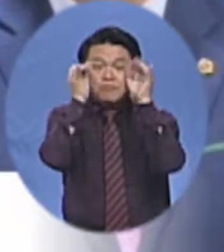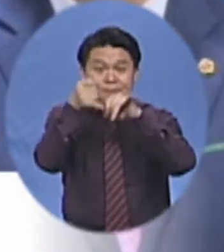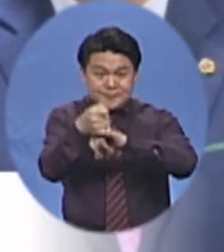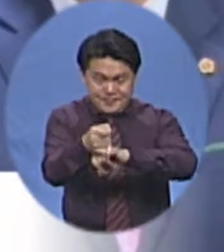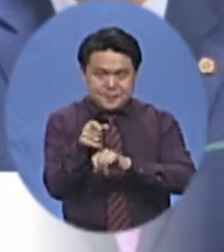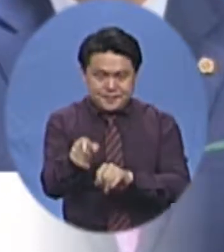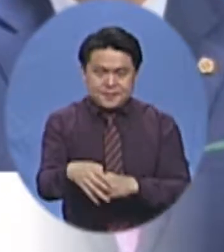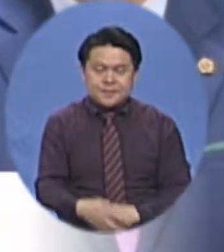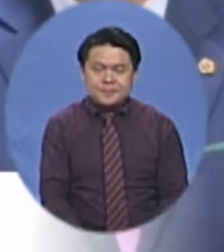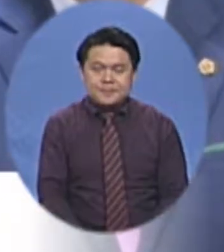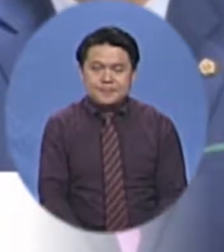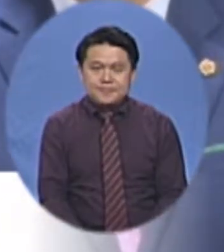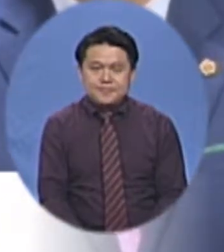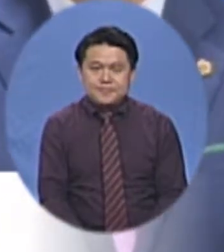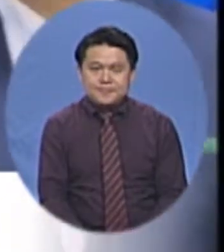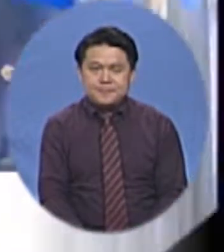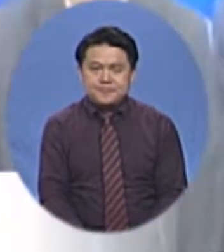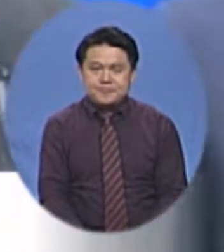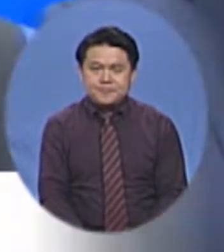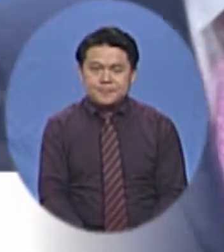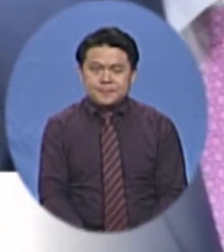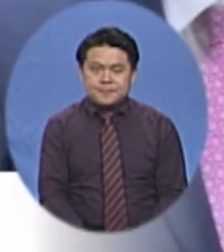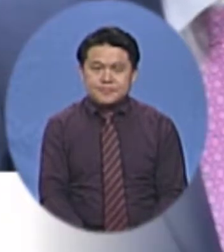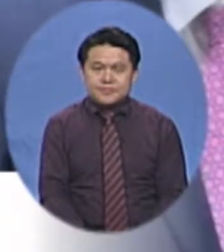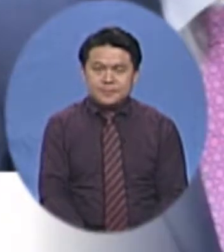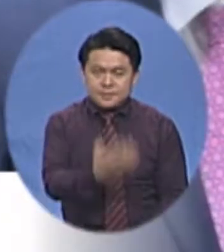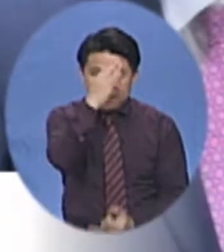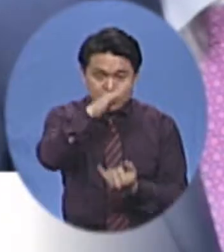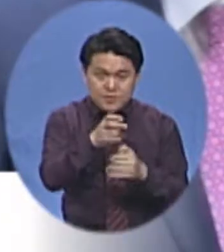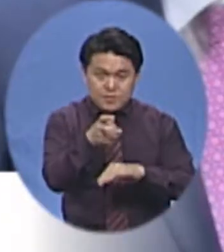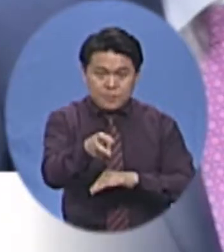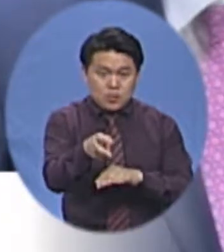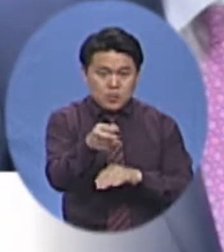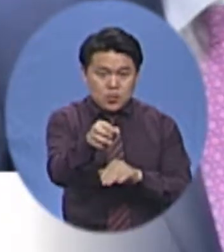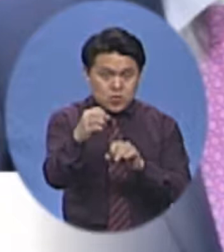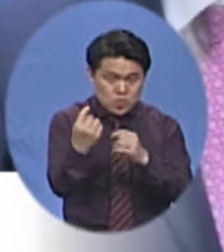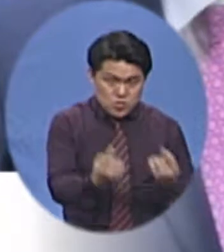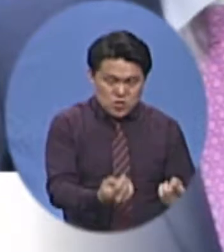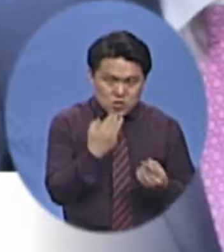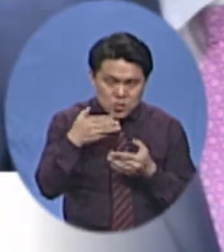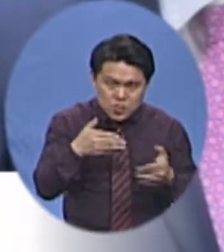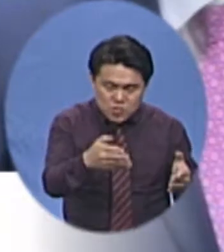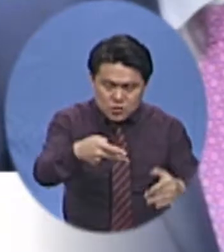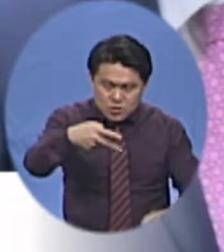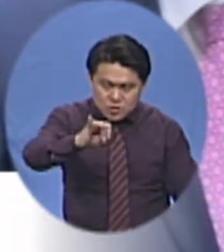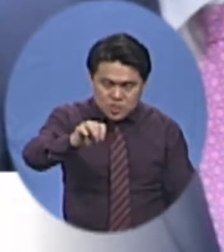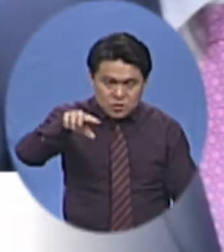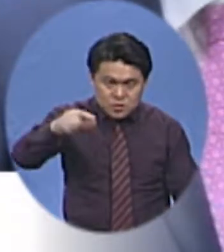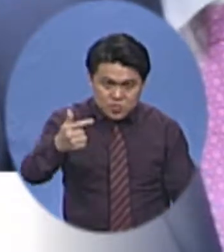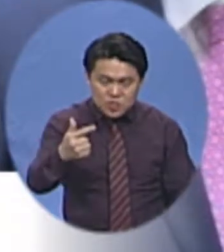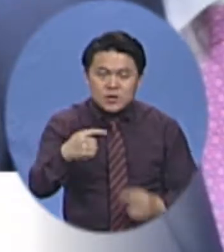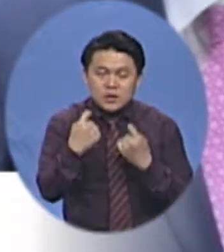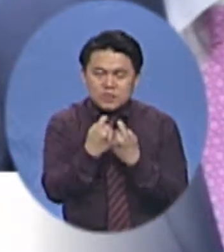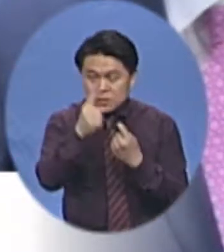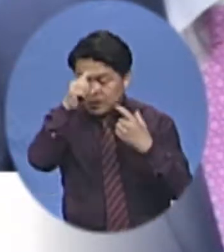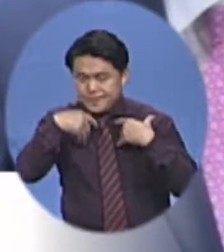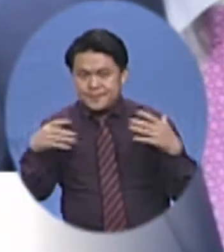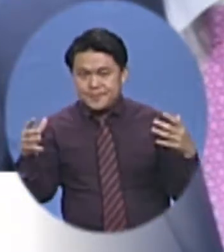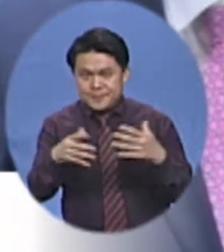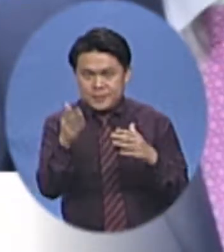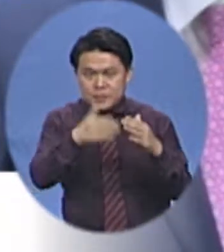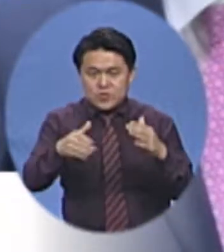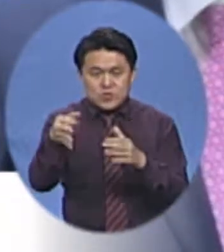지금보다 더 많은 노력을 할 것이며 청소년 버스 요금 할인은 경기도와 시군 그리고 민관 협력으로